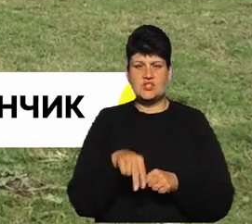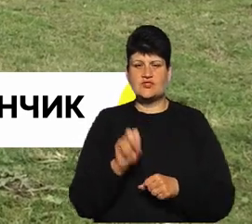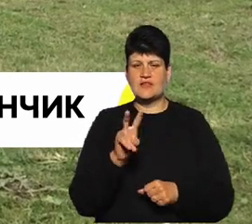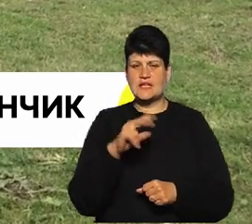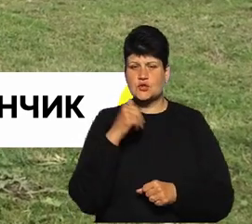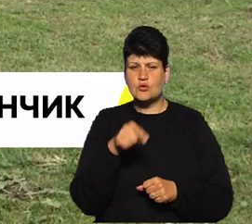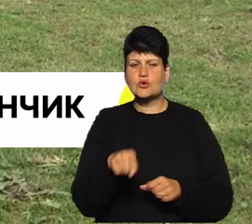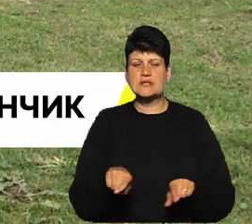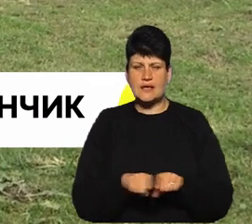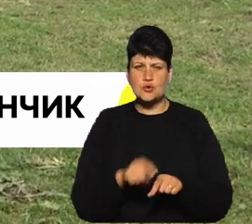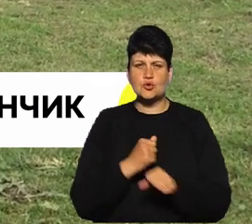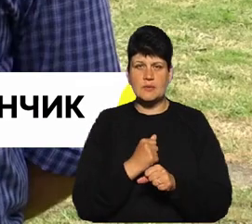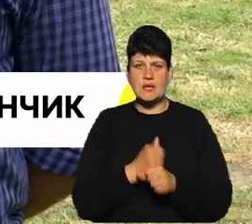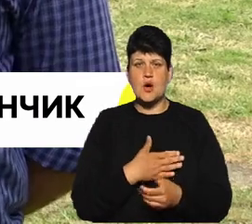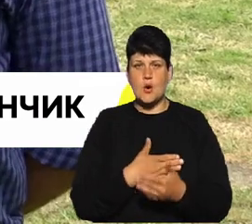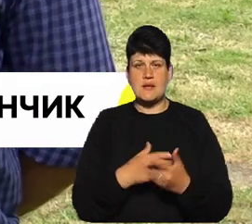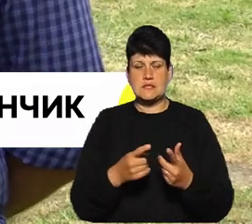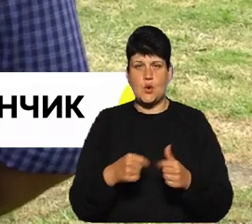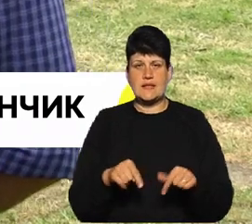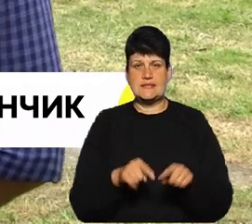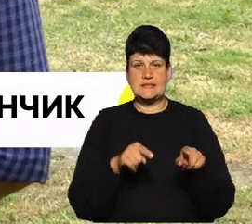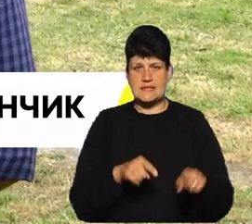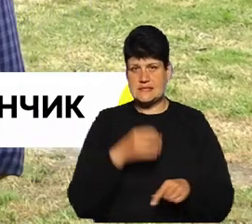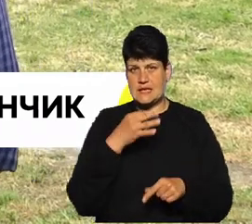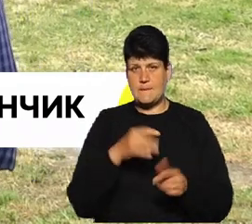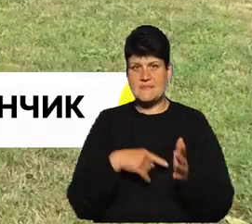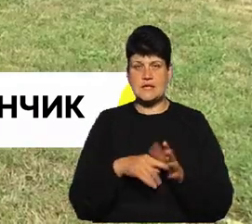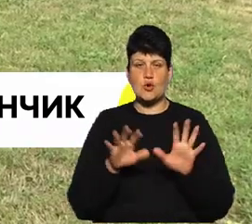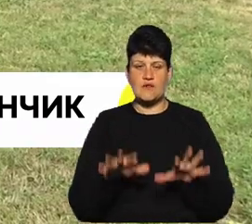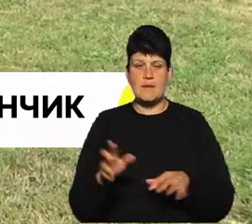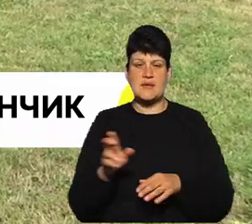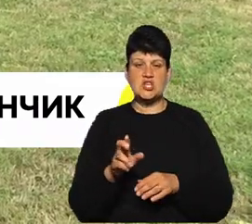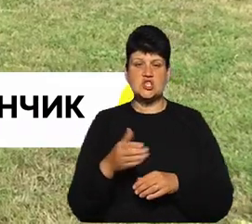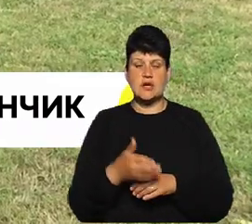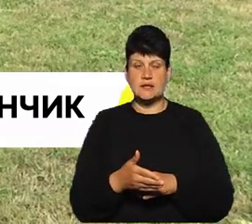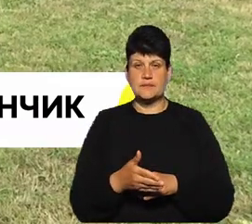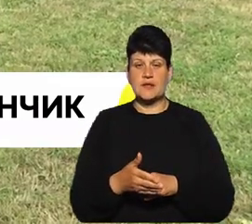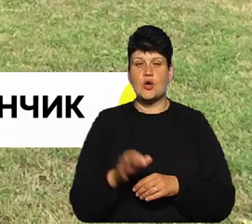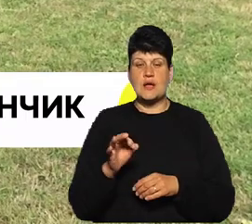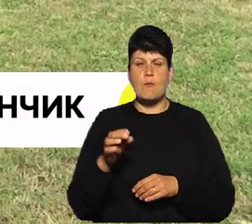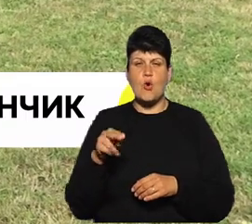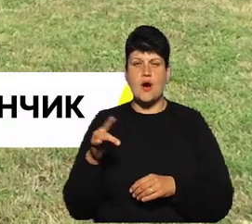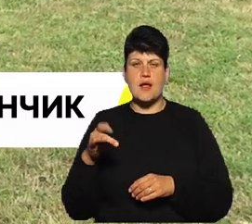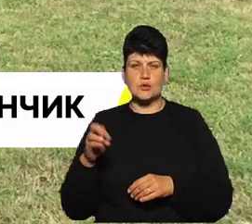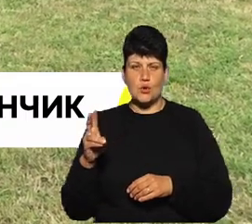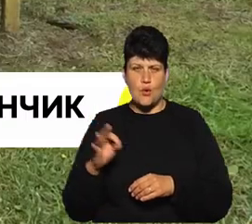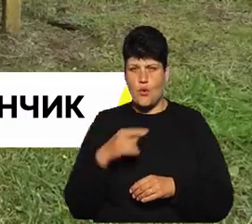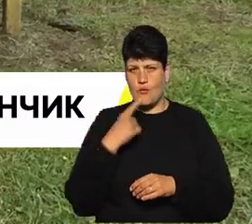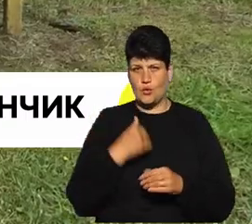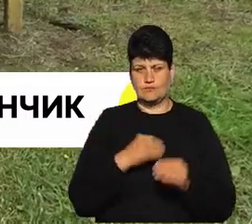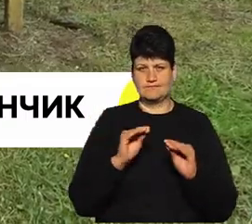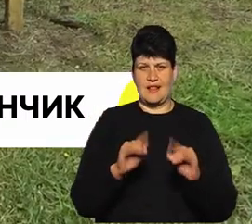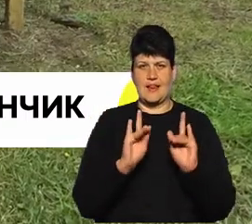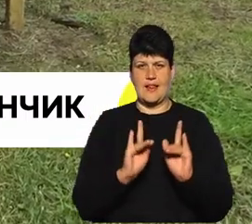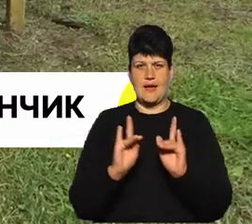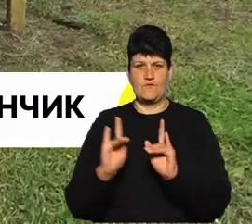Його теж робила громадська організація, розповів міський голова Бережан Ростислав Бортник. Олег Порядко каже, хочуть встановити тут лавочки.